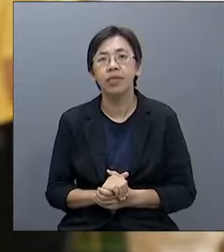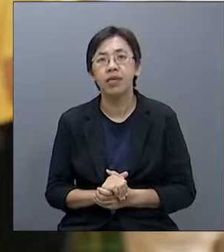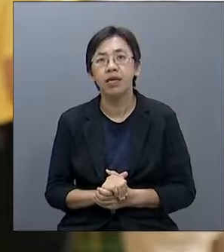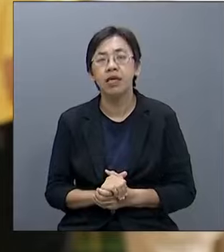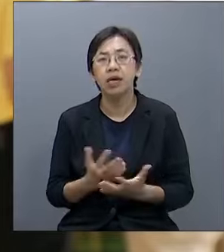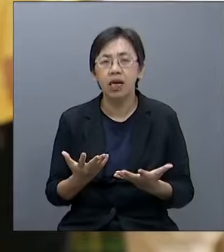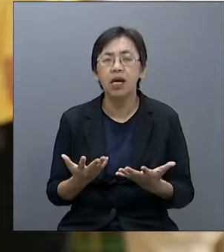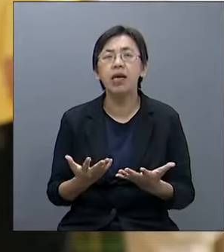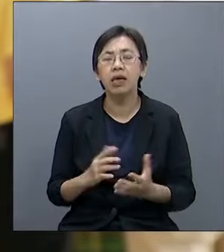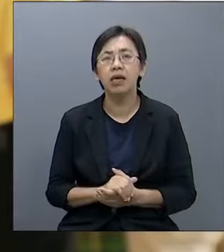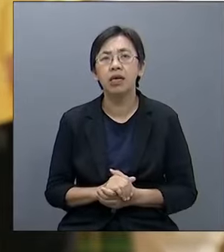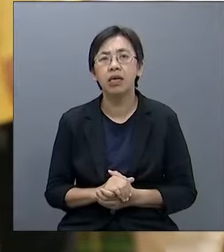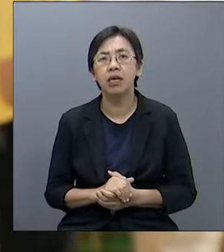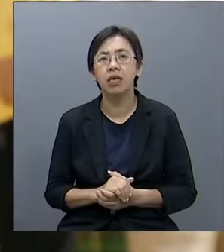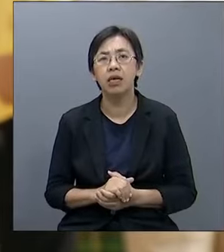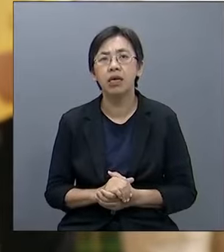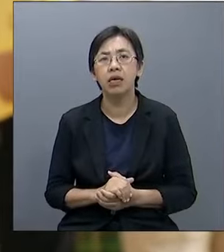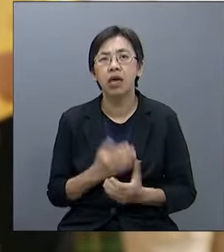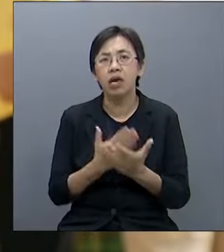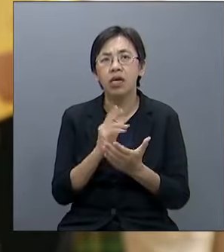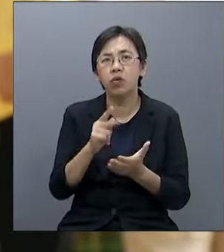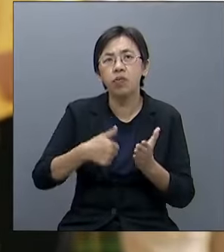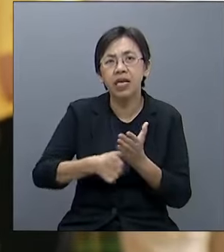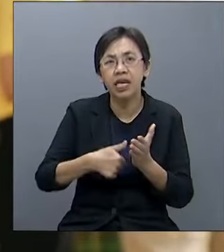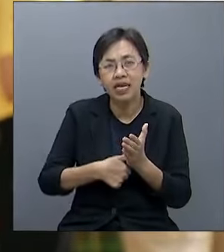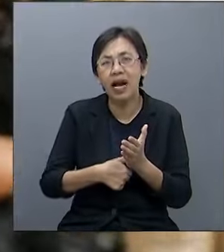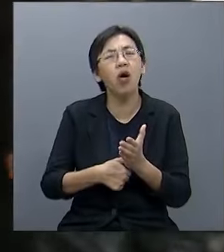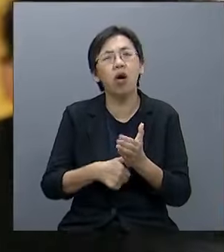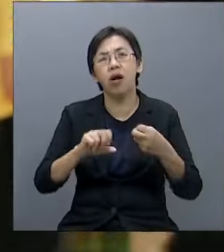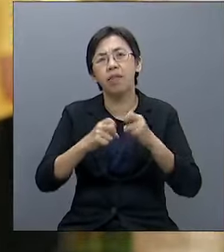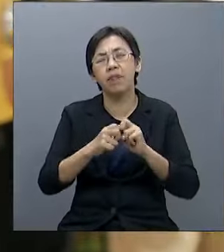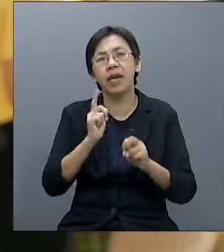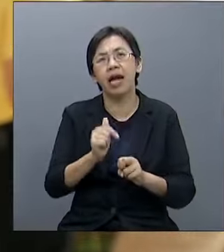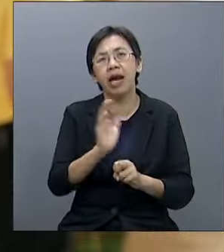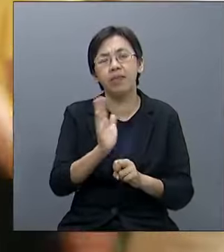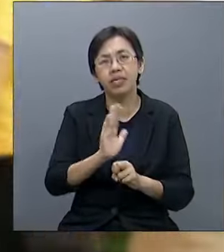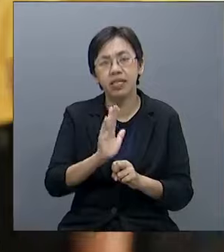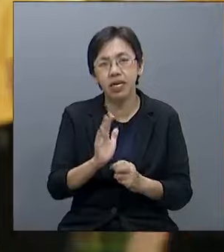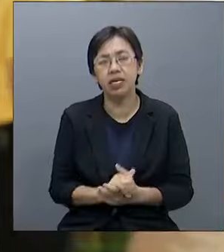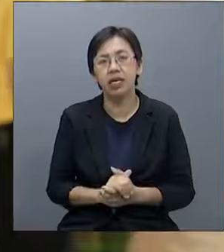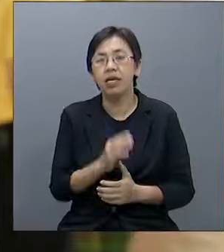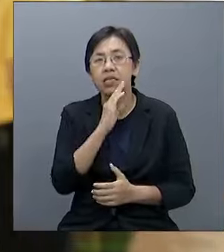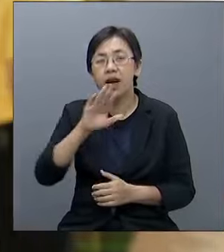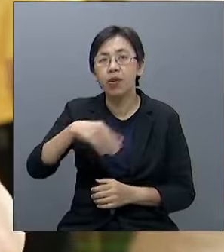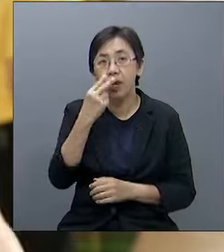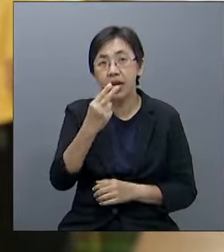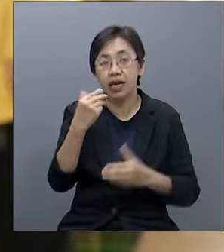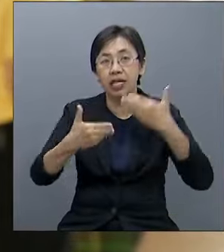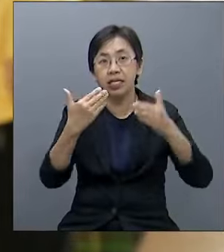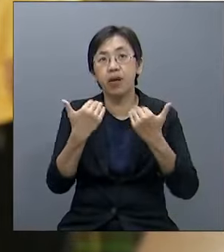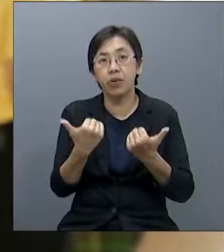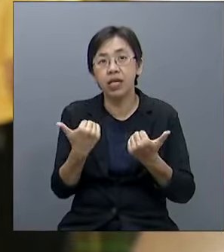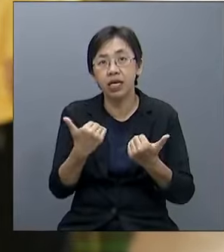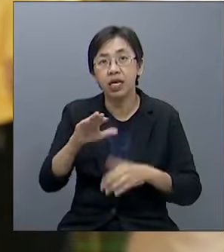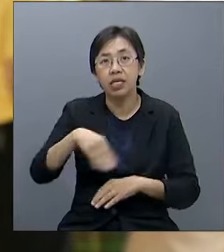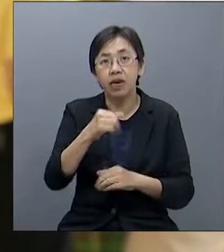างๆนะคะแต่ว่าประเด็นของการมีหนี้สินครัวเรือนอาจจะไม่ได้เป็นประเด็นหลักแต่จะเป็นประเด็นรองที่จริงแล้วถ้าเราเห็นจากงานในวันนี้ค่ะเขาไม่ได้เพิ่งทำ